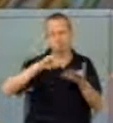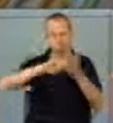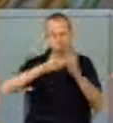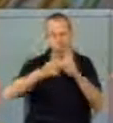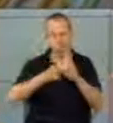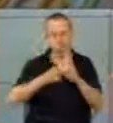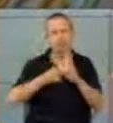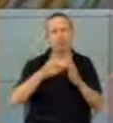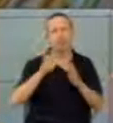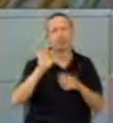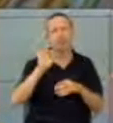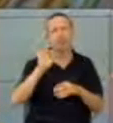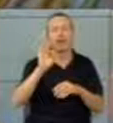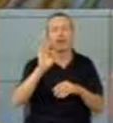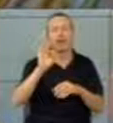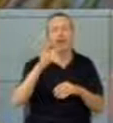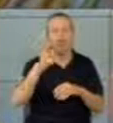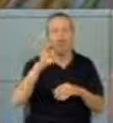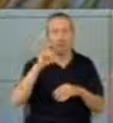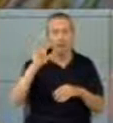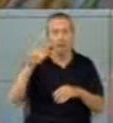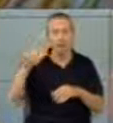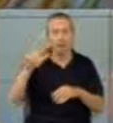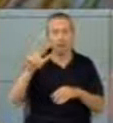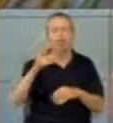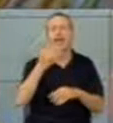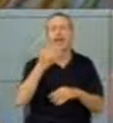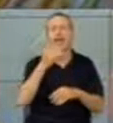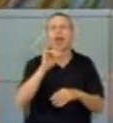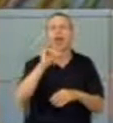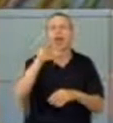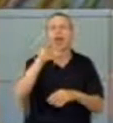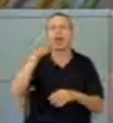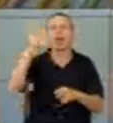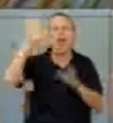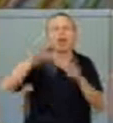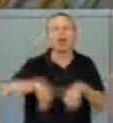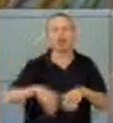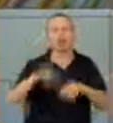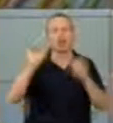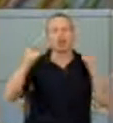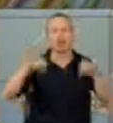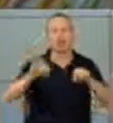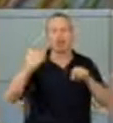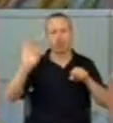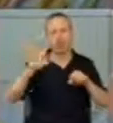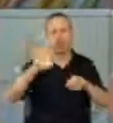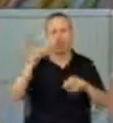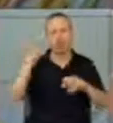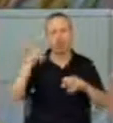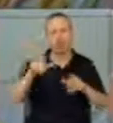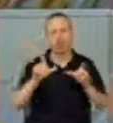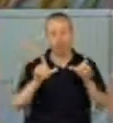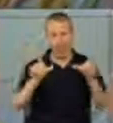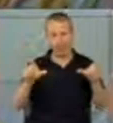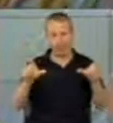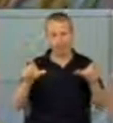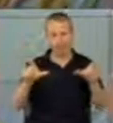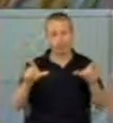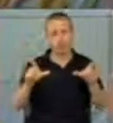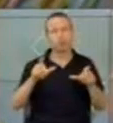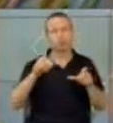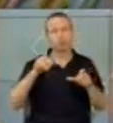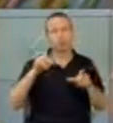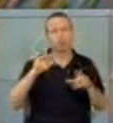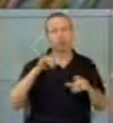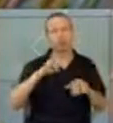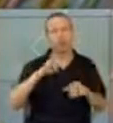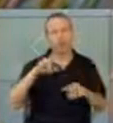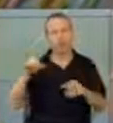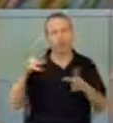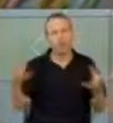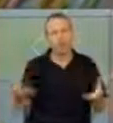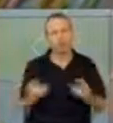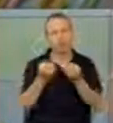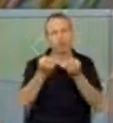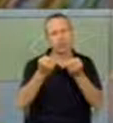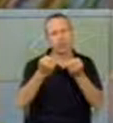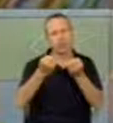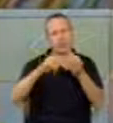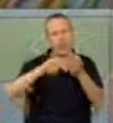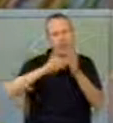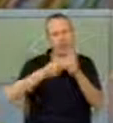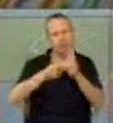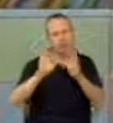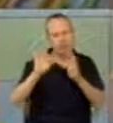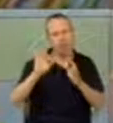רוצה להפיל אותם. אם יש להם חסינות, וזה הדבר היחיד שמעניין אותם, השרידות האסטרטגית שלהם, כל היתר לא